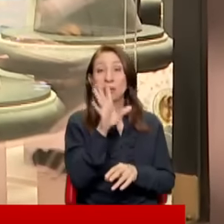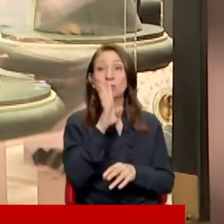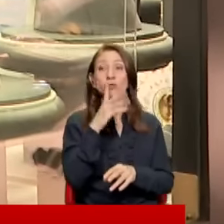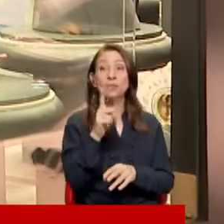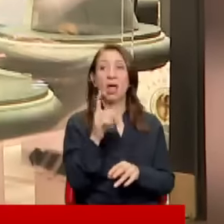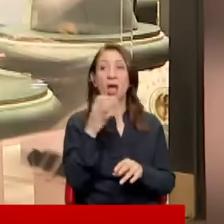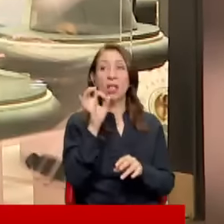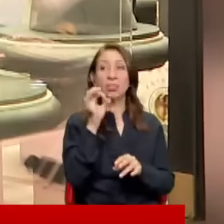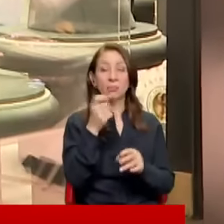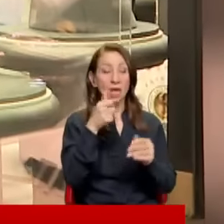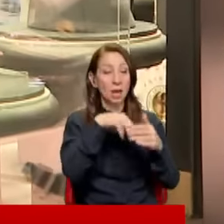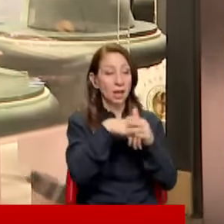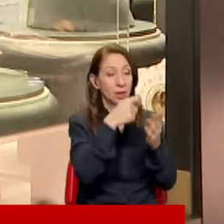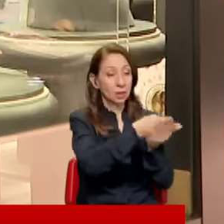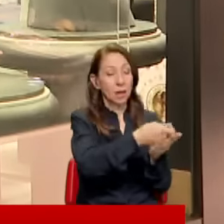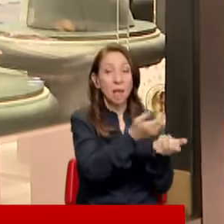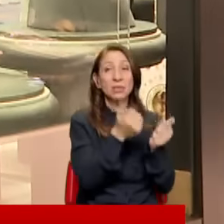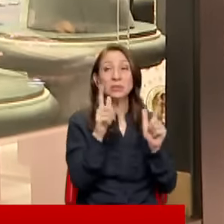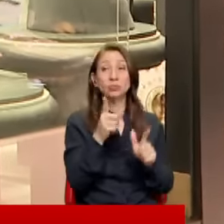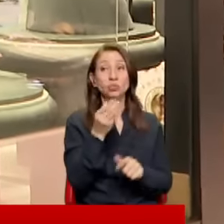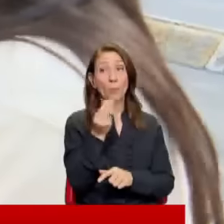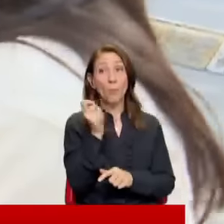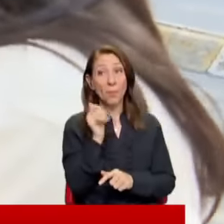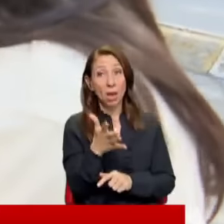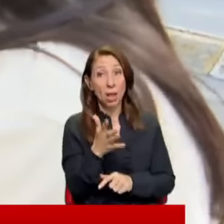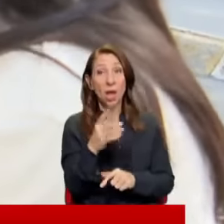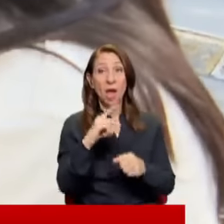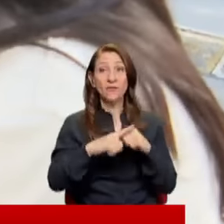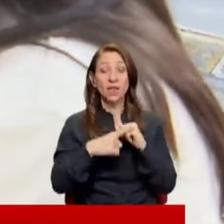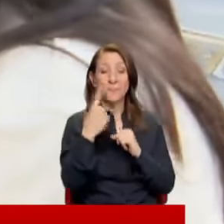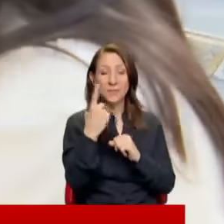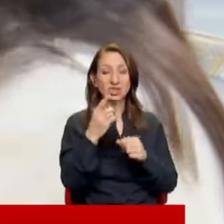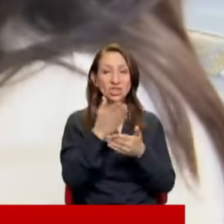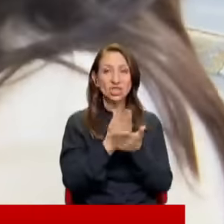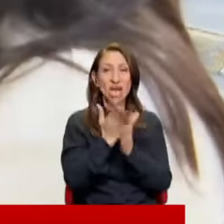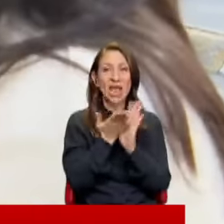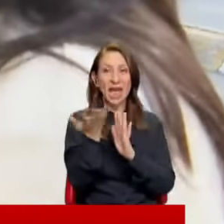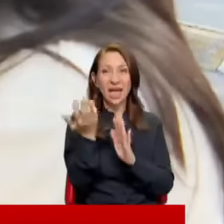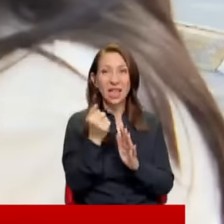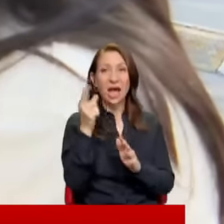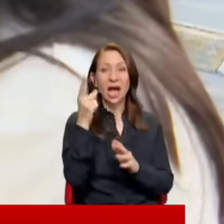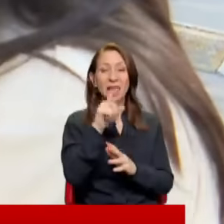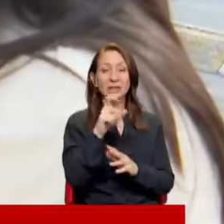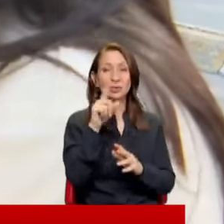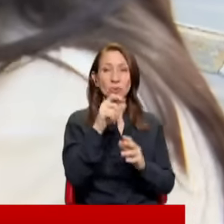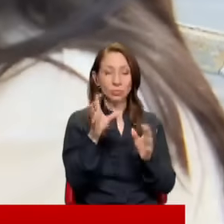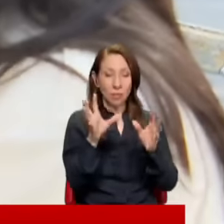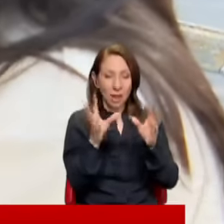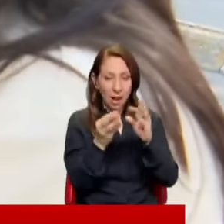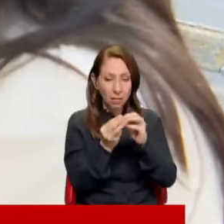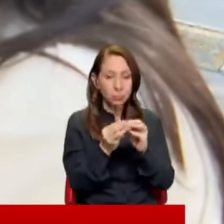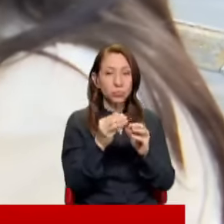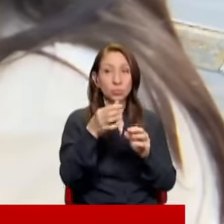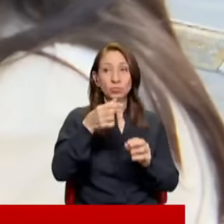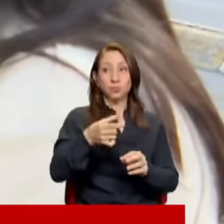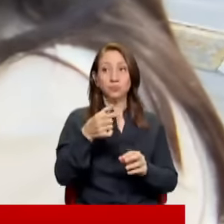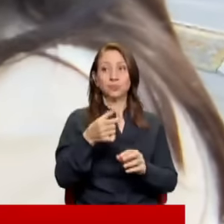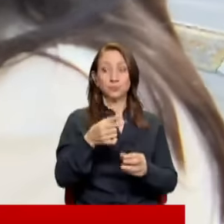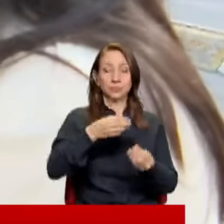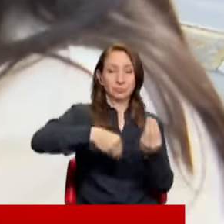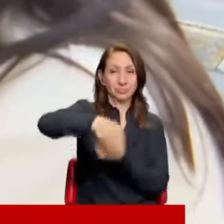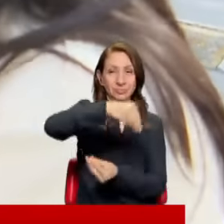yakın altına para ayırması gerekiyor Yani bunlar çok ciddi rakamlar haftada bir çeyrek alıyorduk böyle ayda Ondan sonra onu şey yapıyorduk böyle